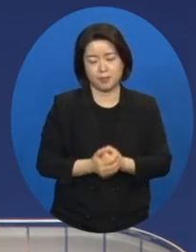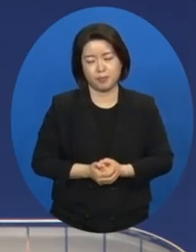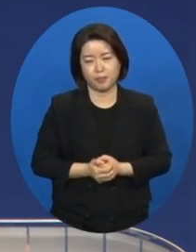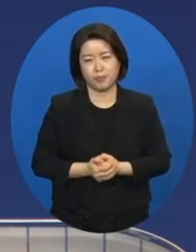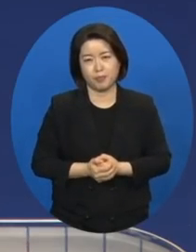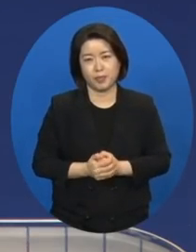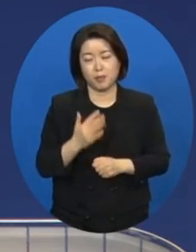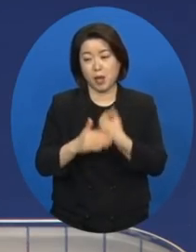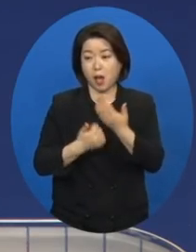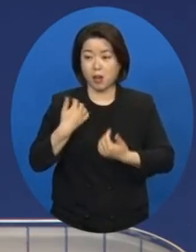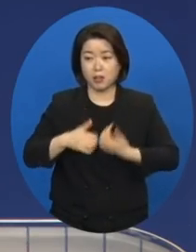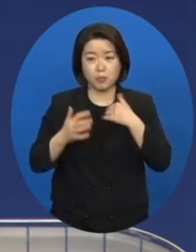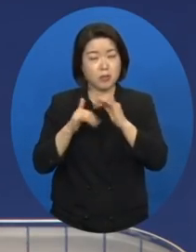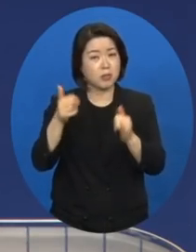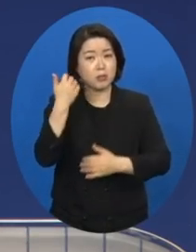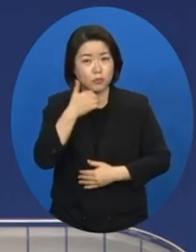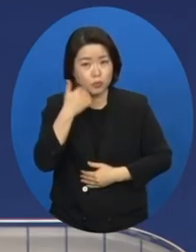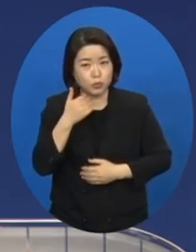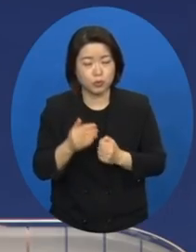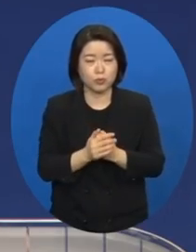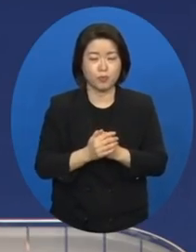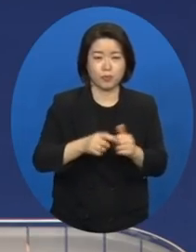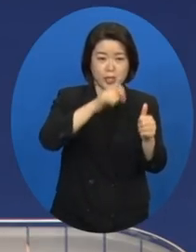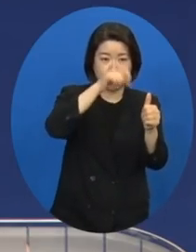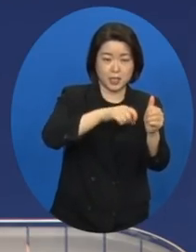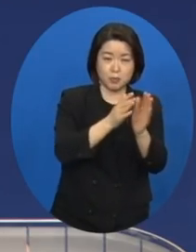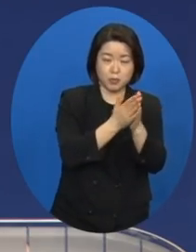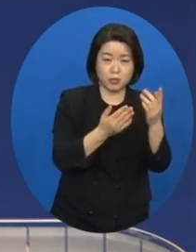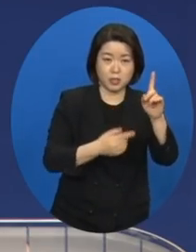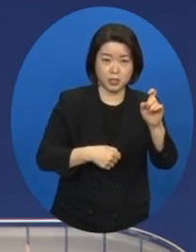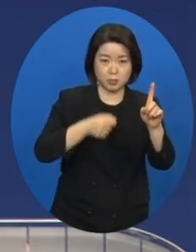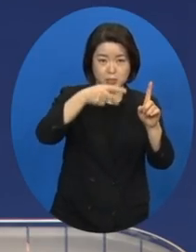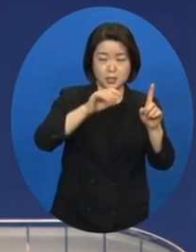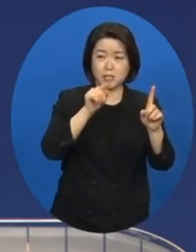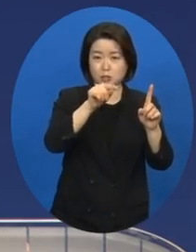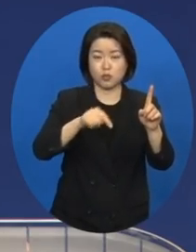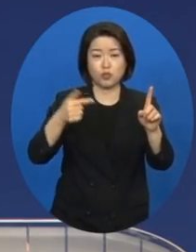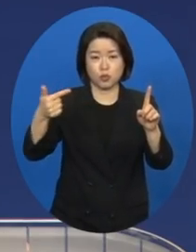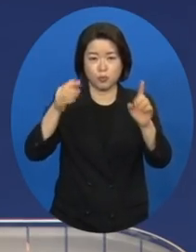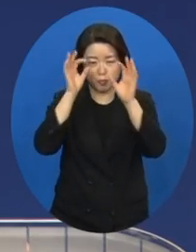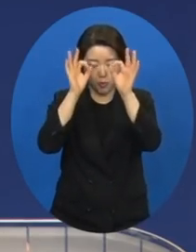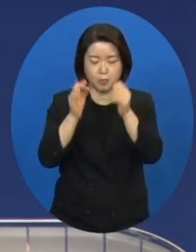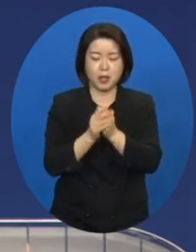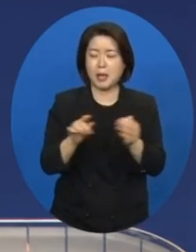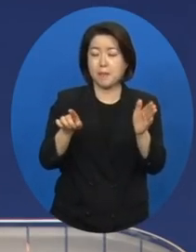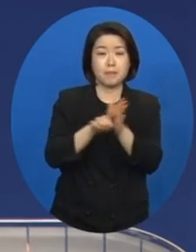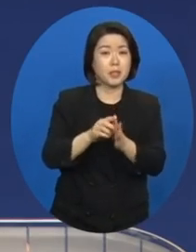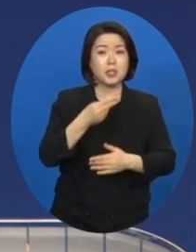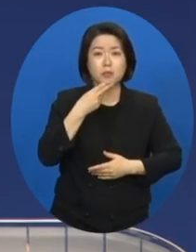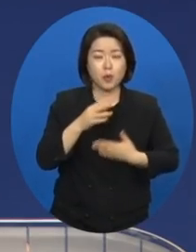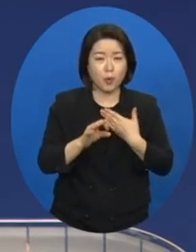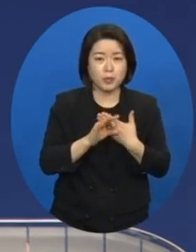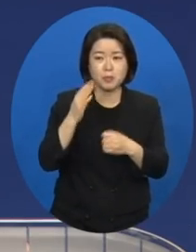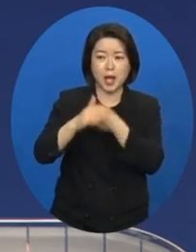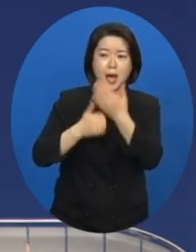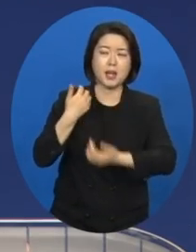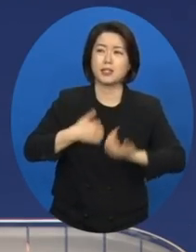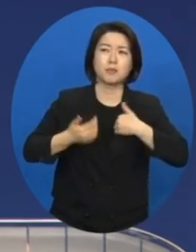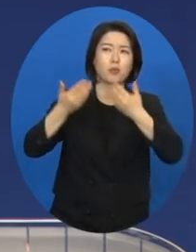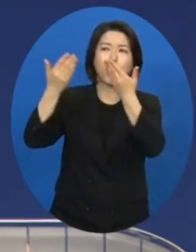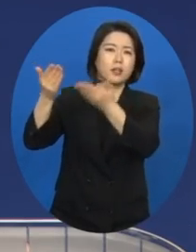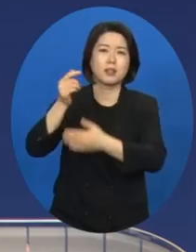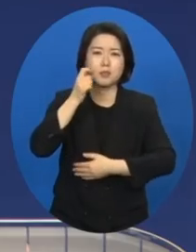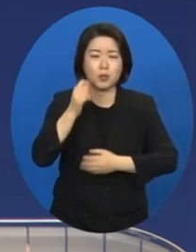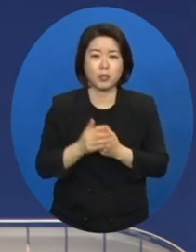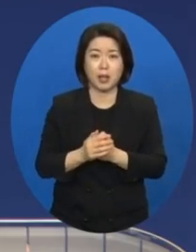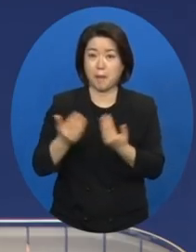기뻐하는 사람들이 누구냐? 히브리서 11장 6절에 보면 믿음이 없이는 하나님을 기쁘시게 하지 못한다.